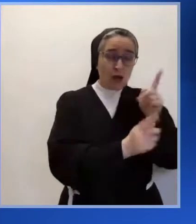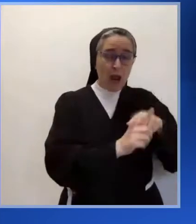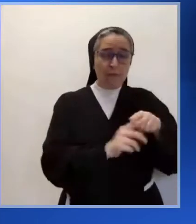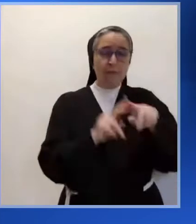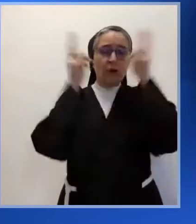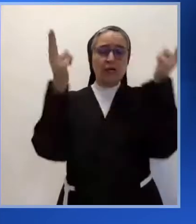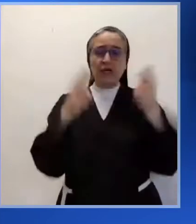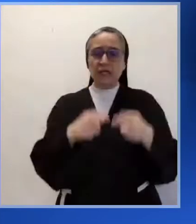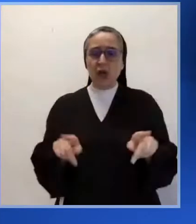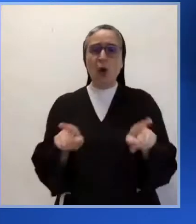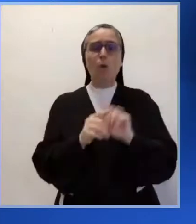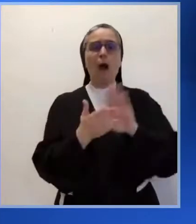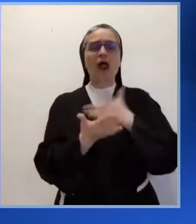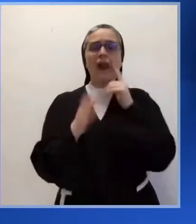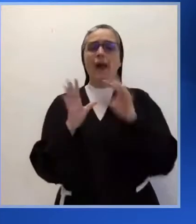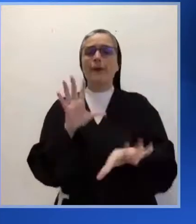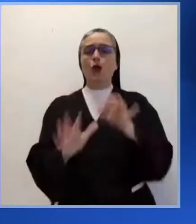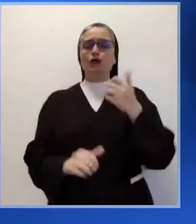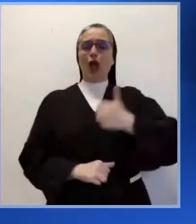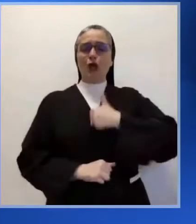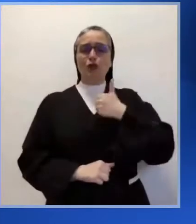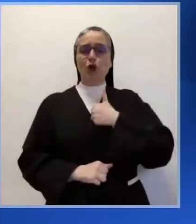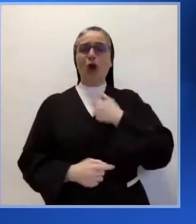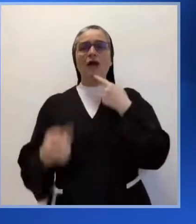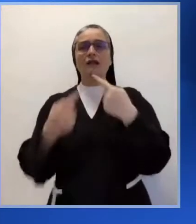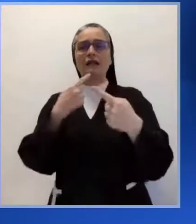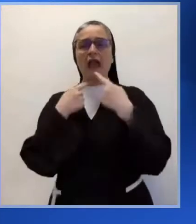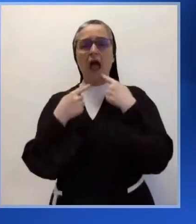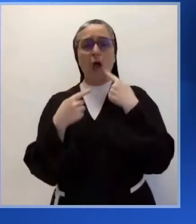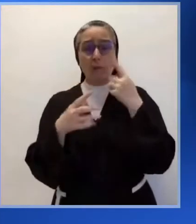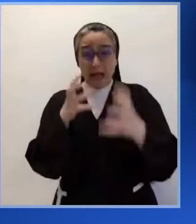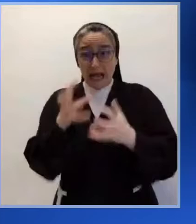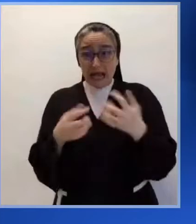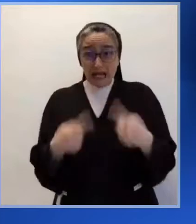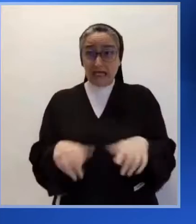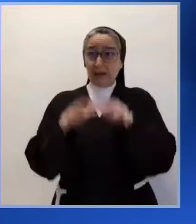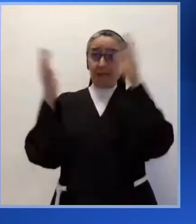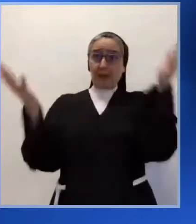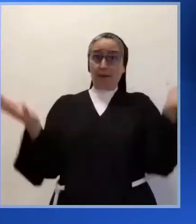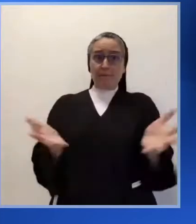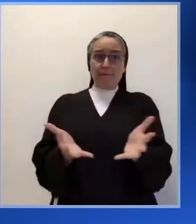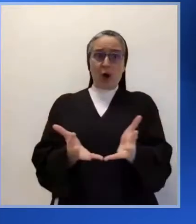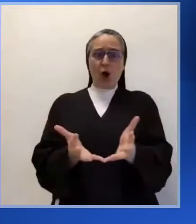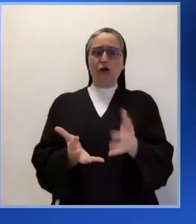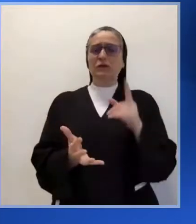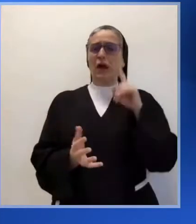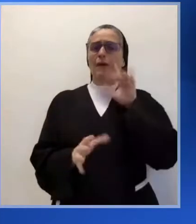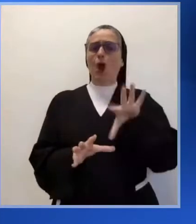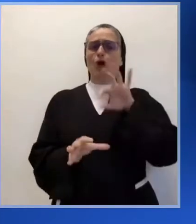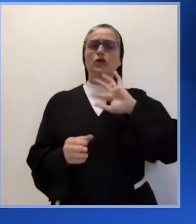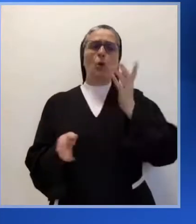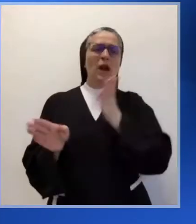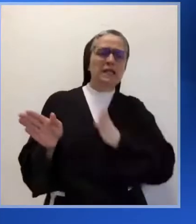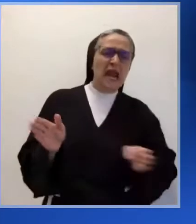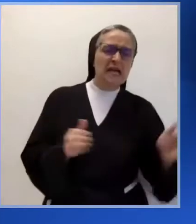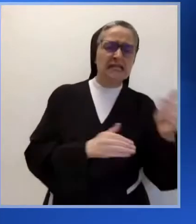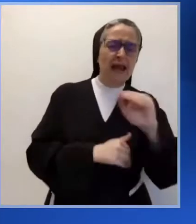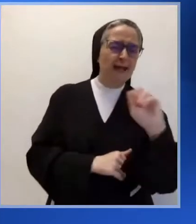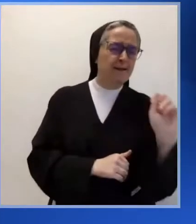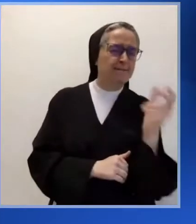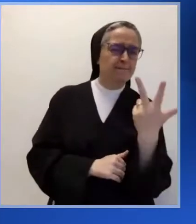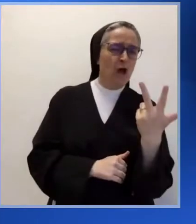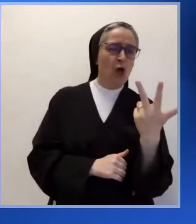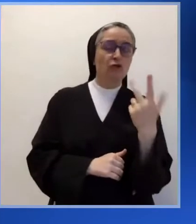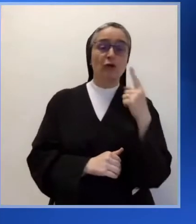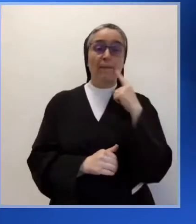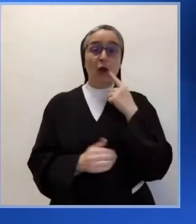voler dialogare, il rischio che la crisi complessa induca a scegliere scorciatoie piuttosto che le